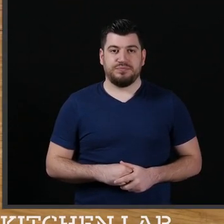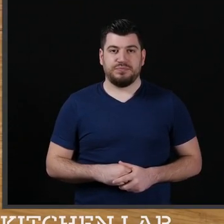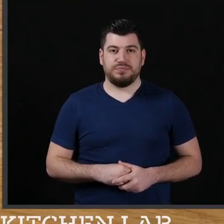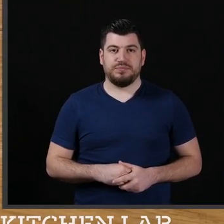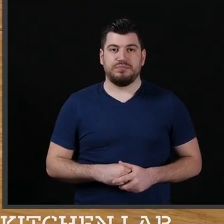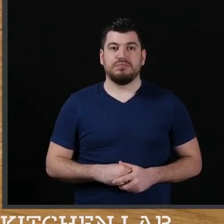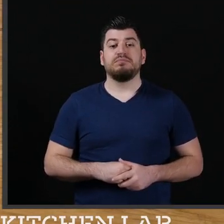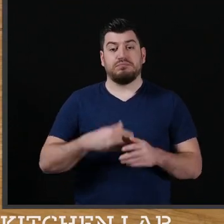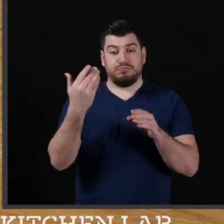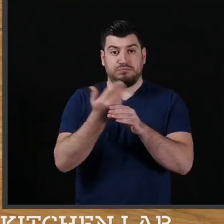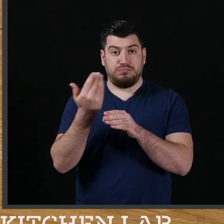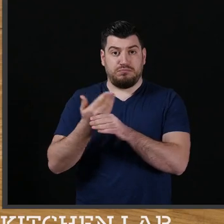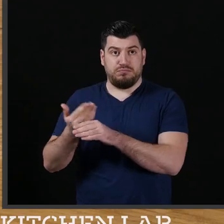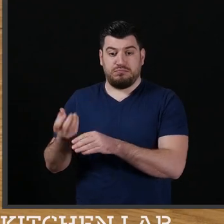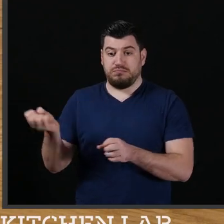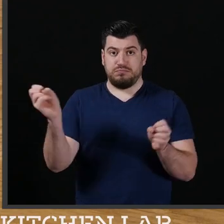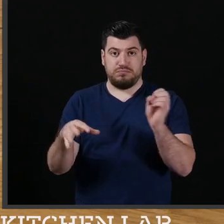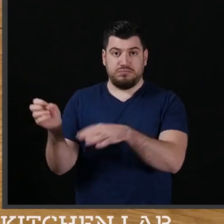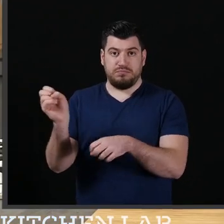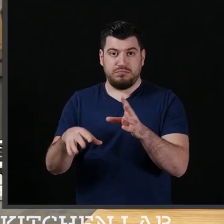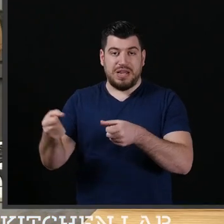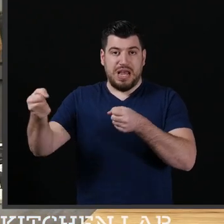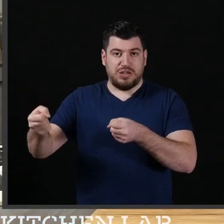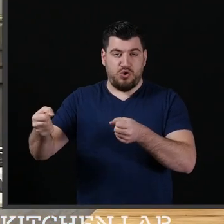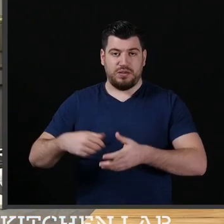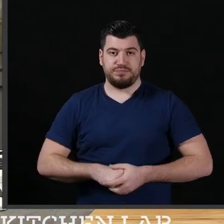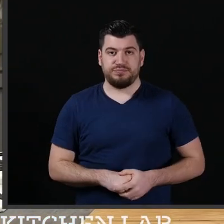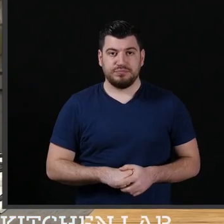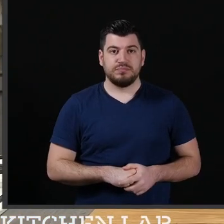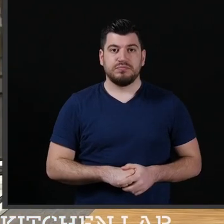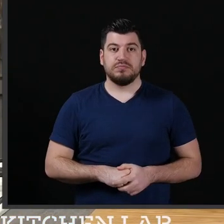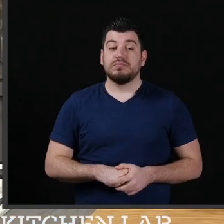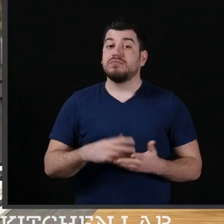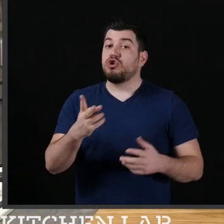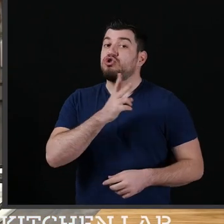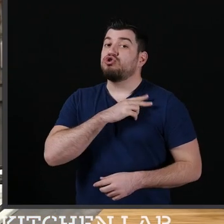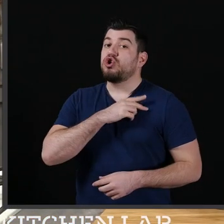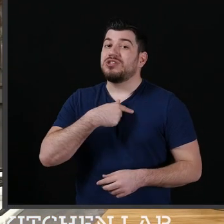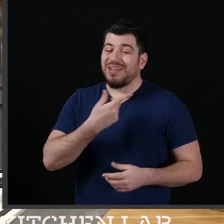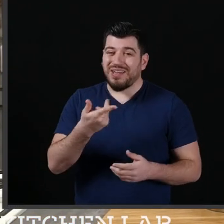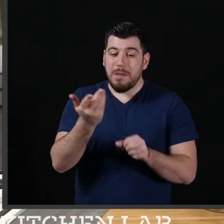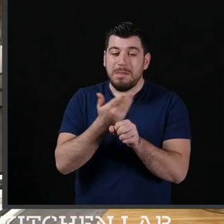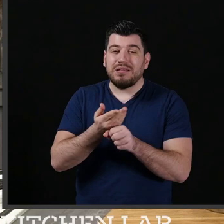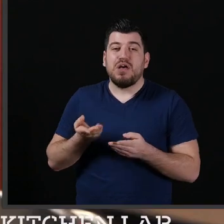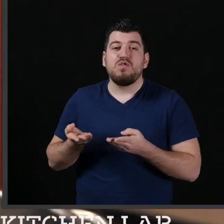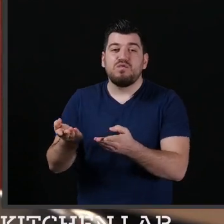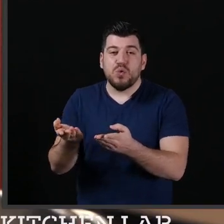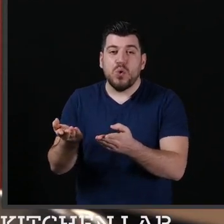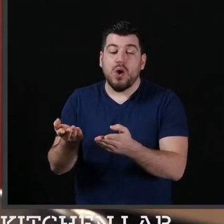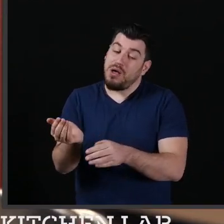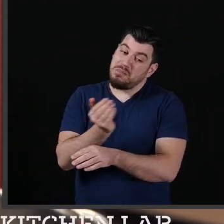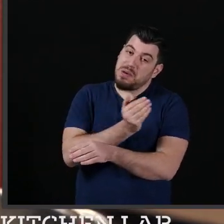και τις βάζω σε μια κατσαρόλα. Γιατί όσο παράξενο και σας φαίνεται, η σωστή πατάτα στο φούρνο θέλει πρώτα να περάσει από κατσαρόλα.